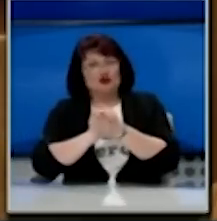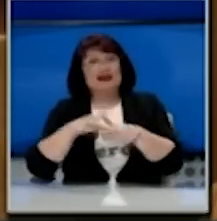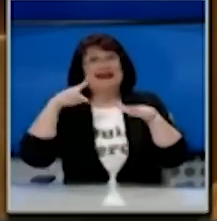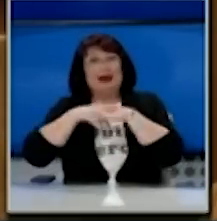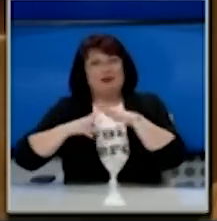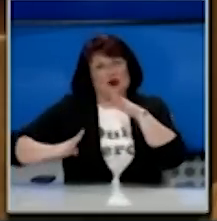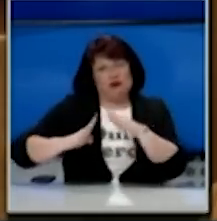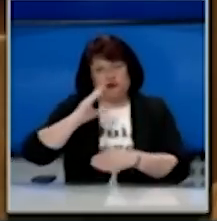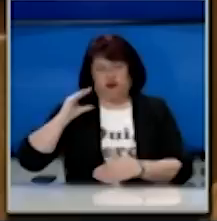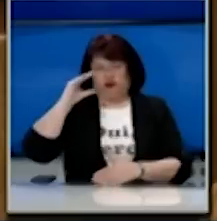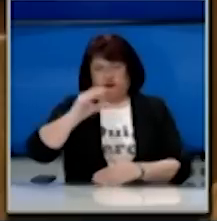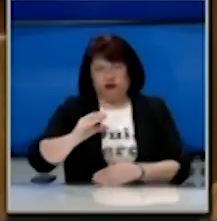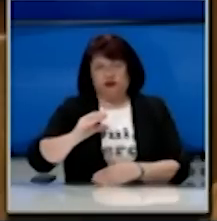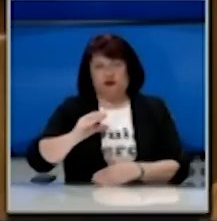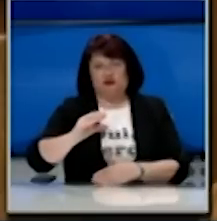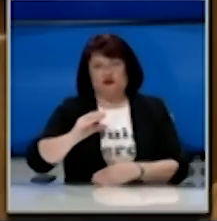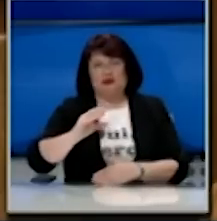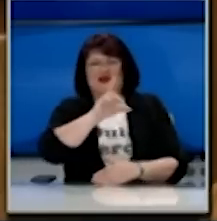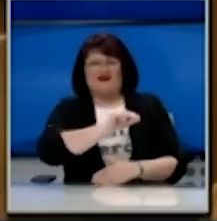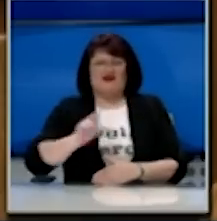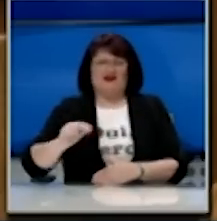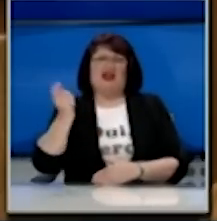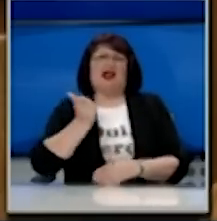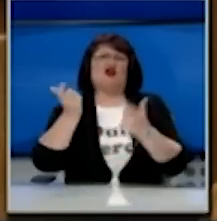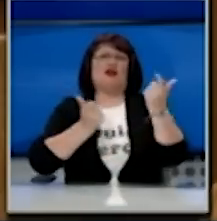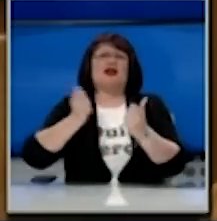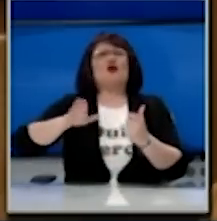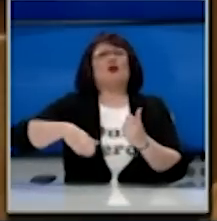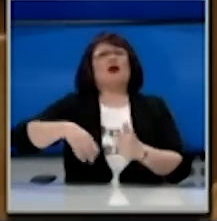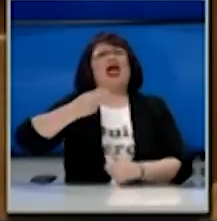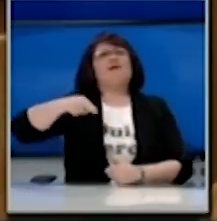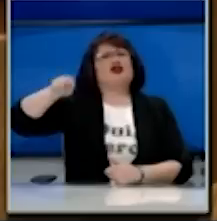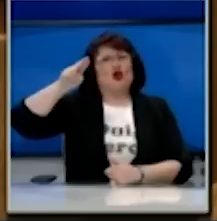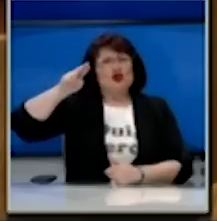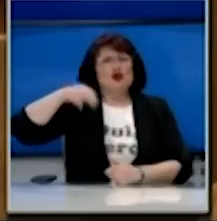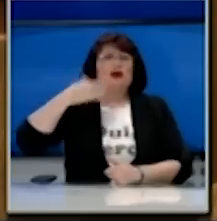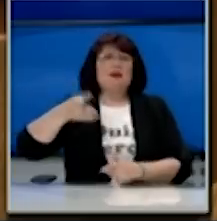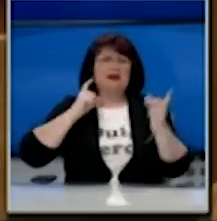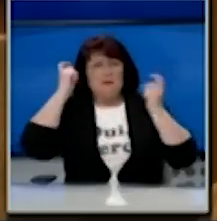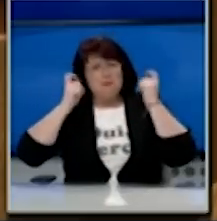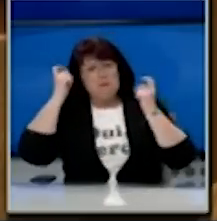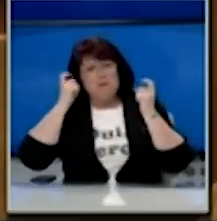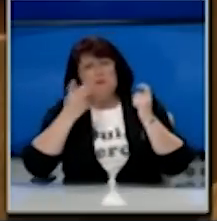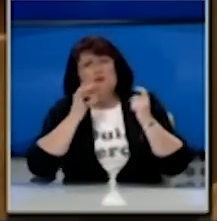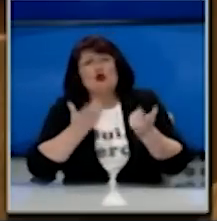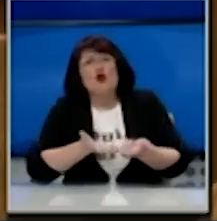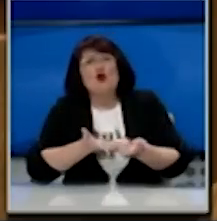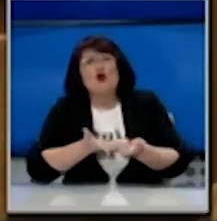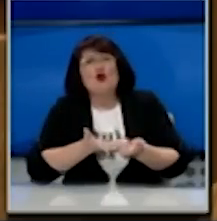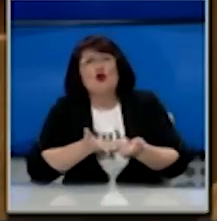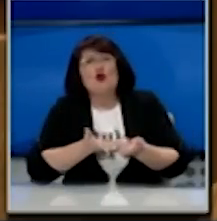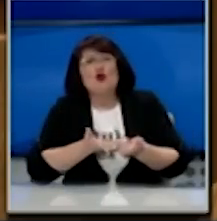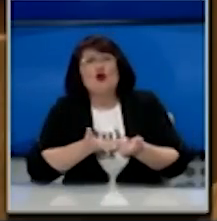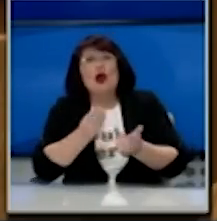Ταμείου Ανάκαμψης, του κοινού δανεισμού με πολύ χαμηλά επιτόκια και μετά να αναρωτιέστε από πού μας